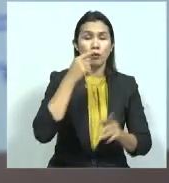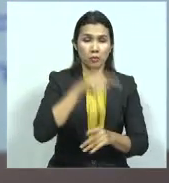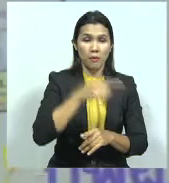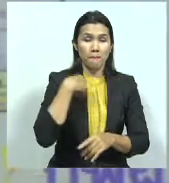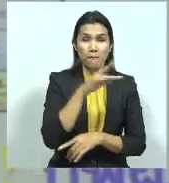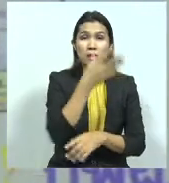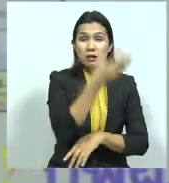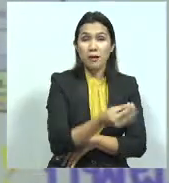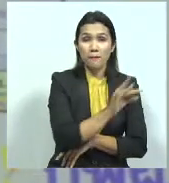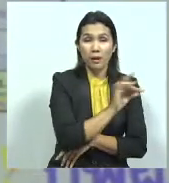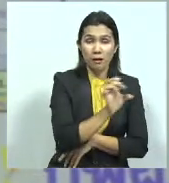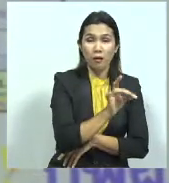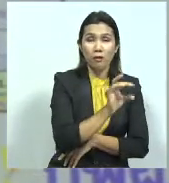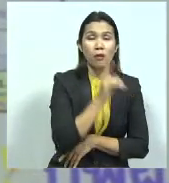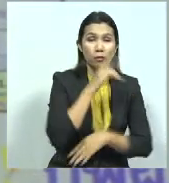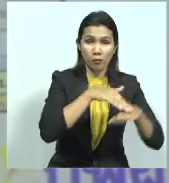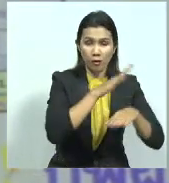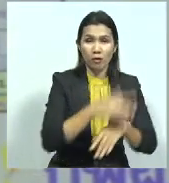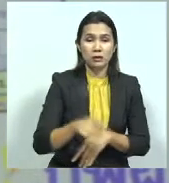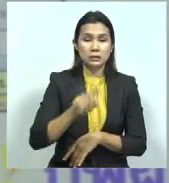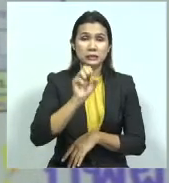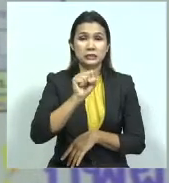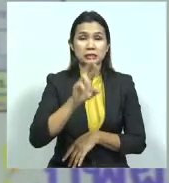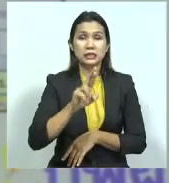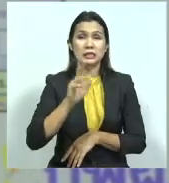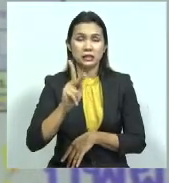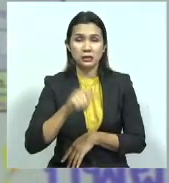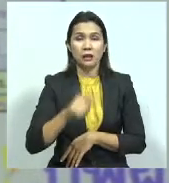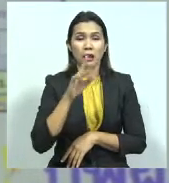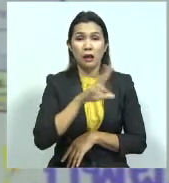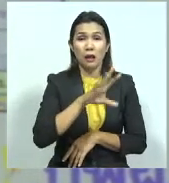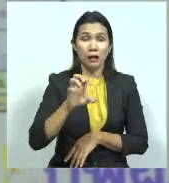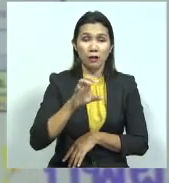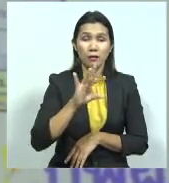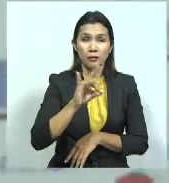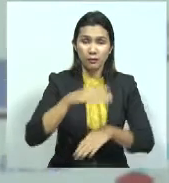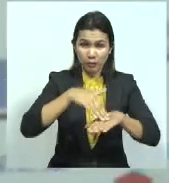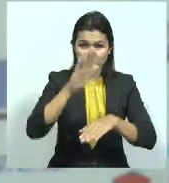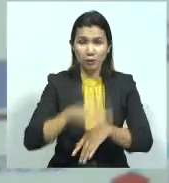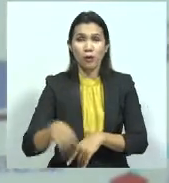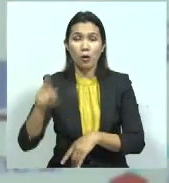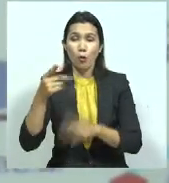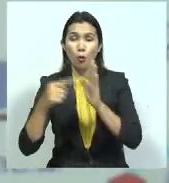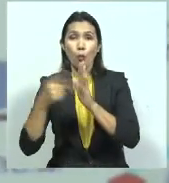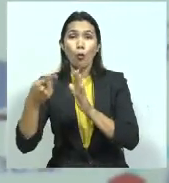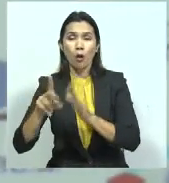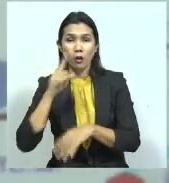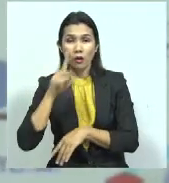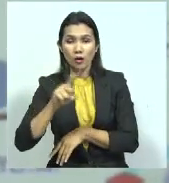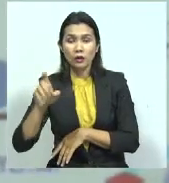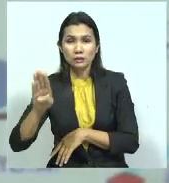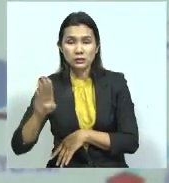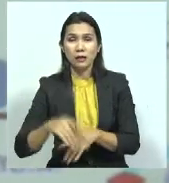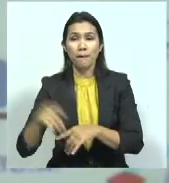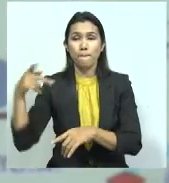892ล้านลูกบาศก์เมตรเขื่อนสิริกิติ์538ล้านลูกบาศก์เมตรแควน้อย104ล้านลูกบาศก์เมตร